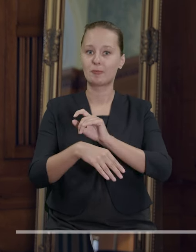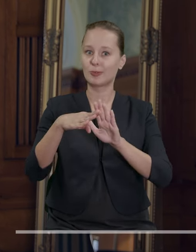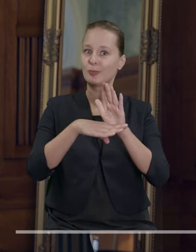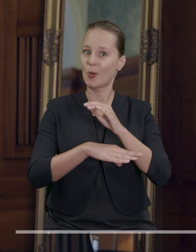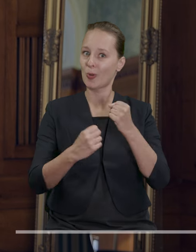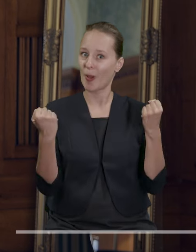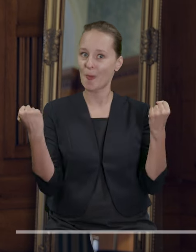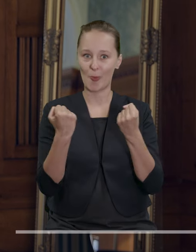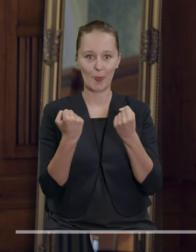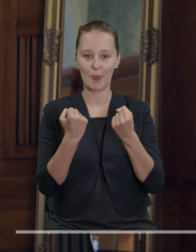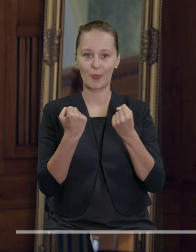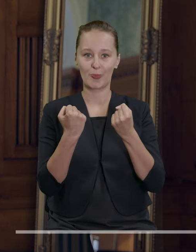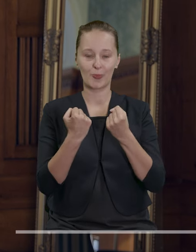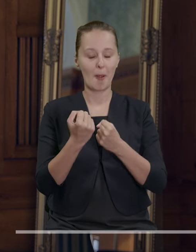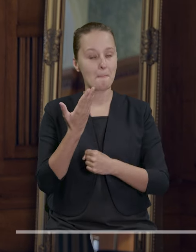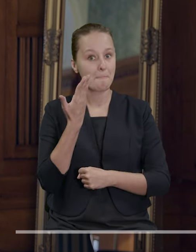program cieszy się